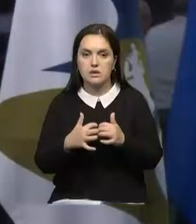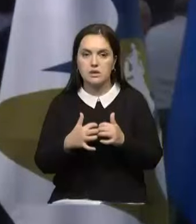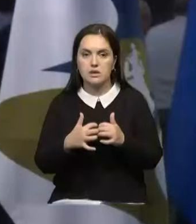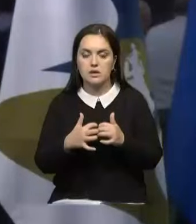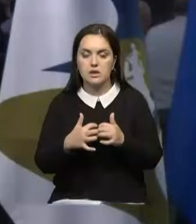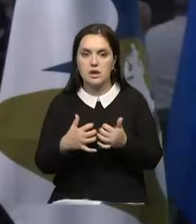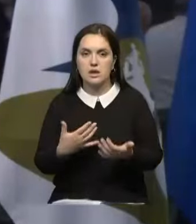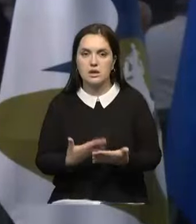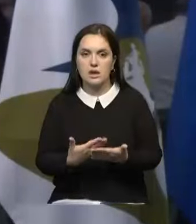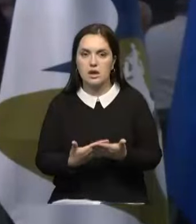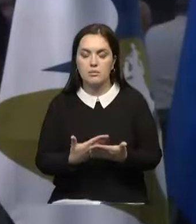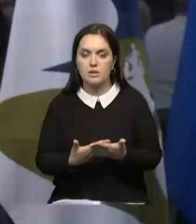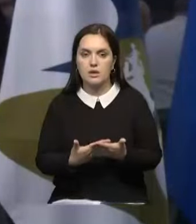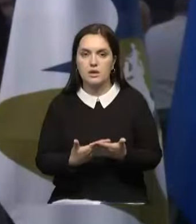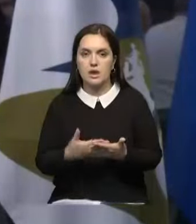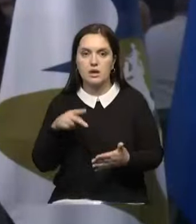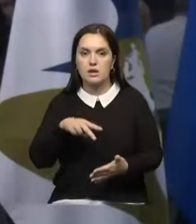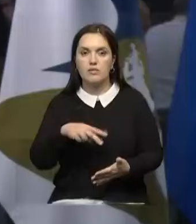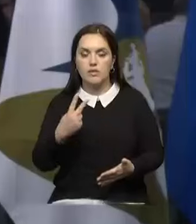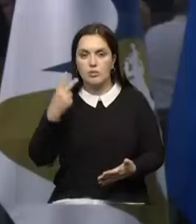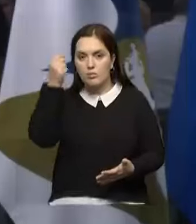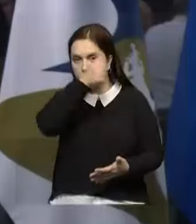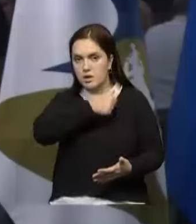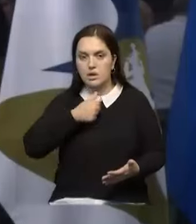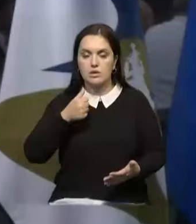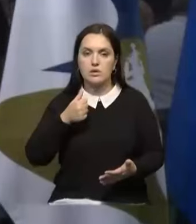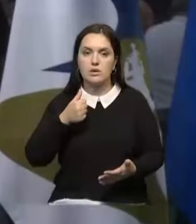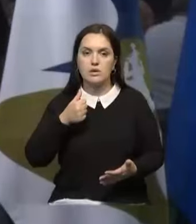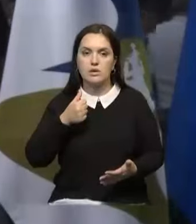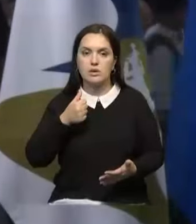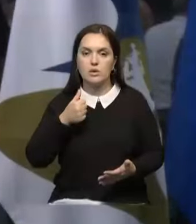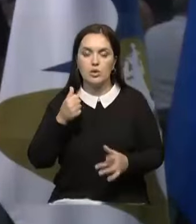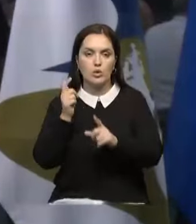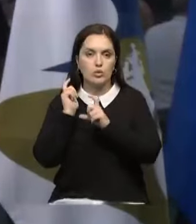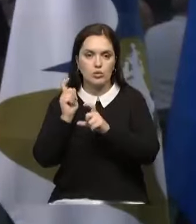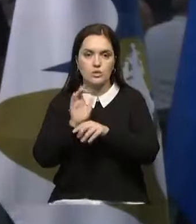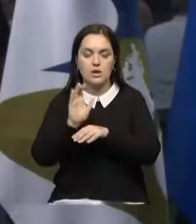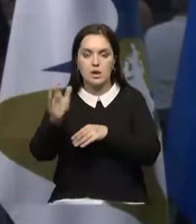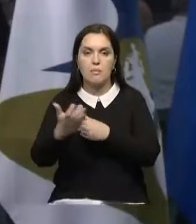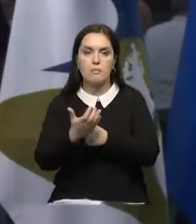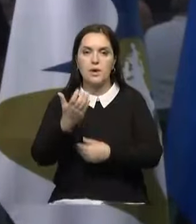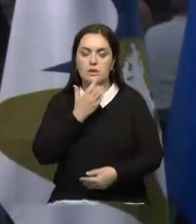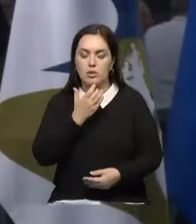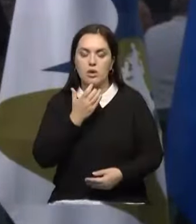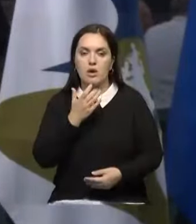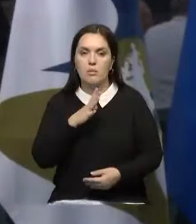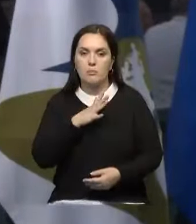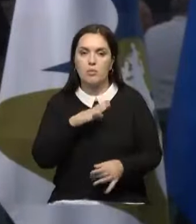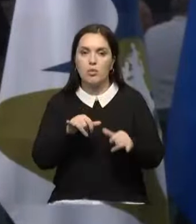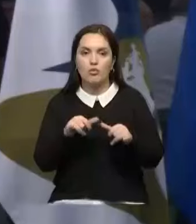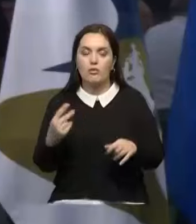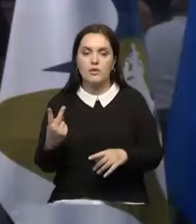Например, в 2022 году грузопоток по этому коридору увеличился вдвое, а в